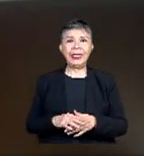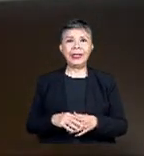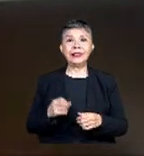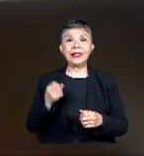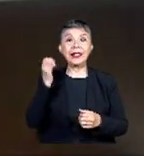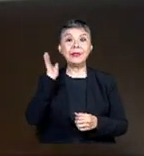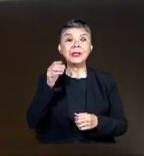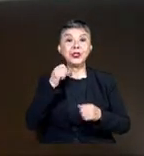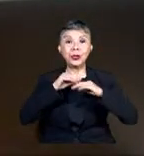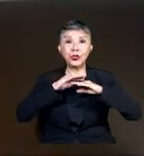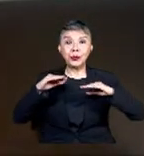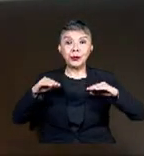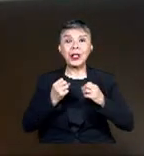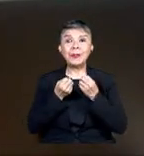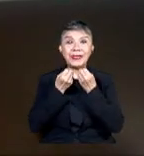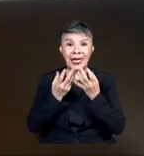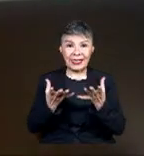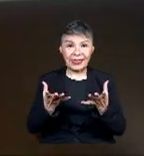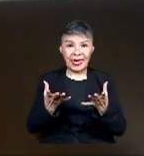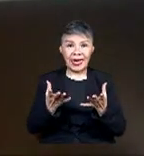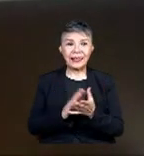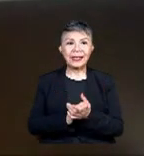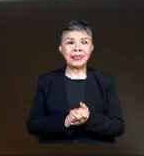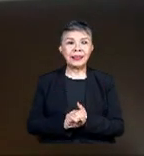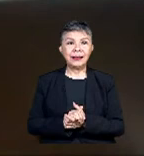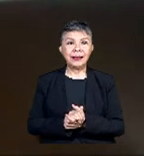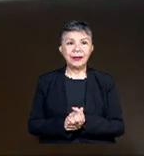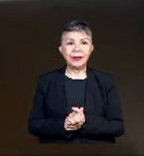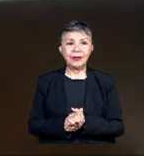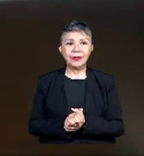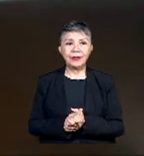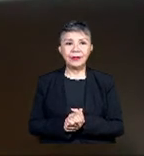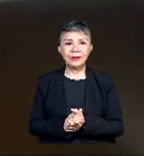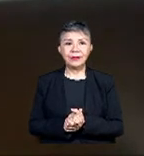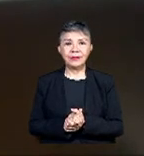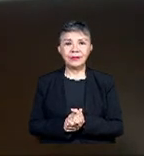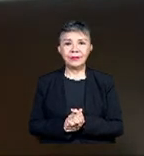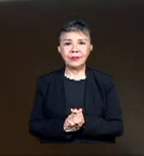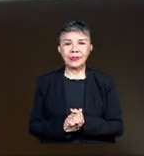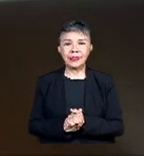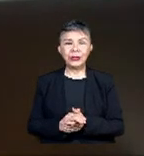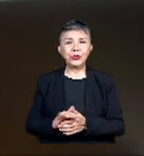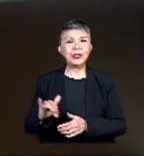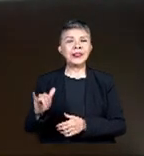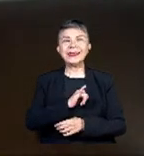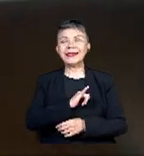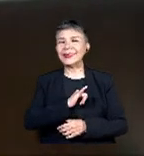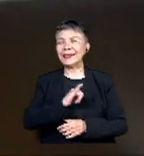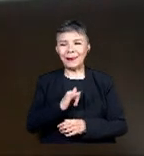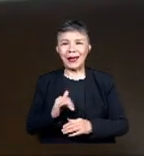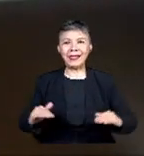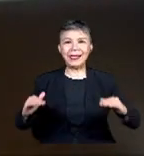Menpora sebagai Kementerian Teknis bahwa tidak ada yang berbeda karena